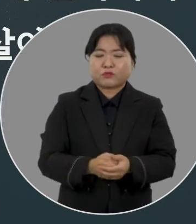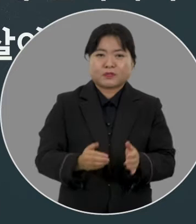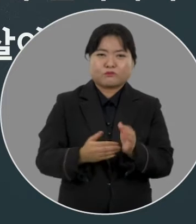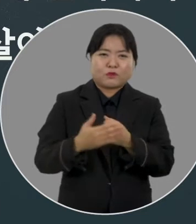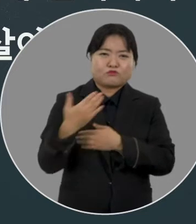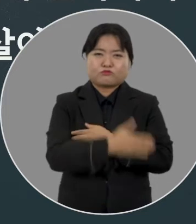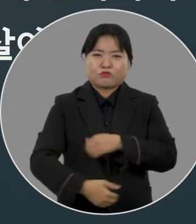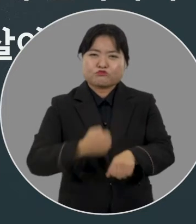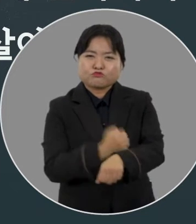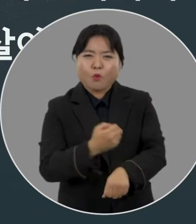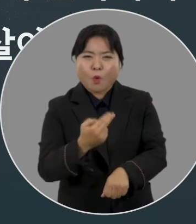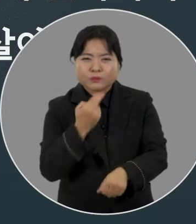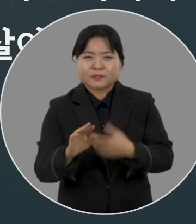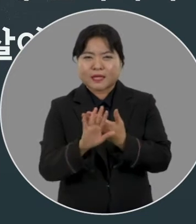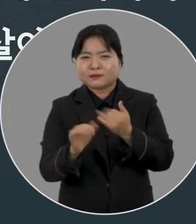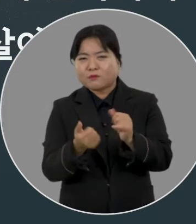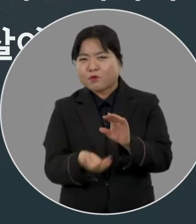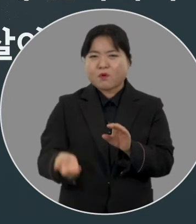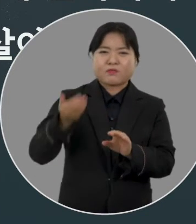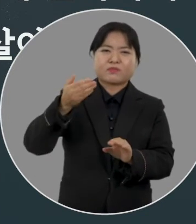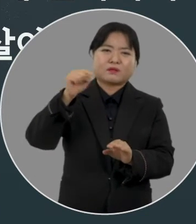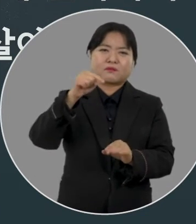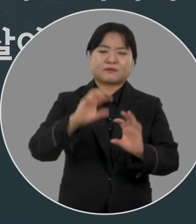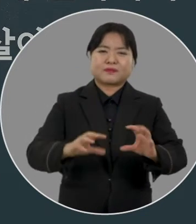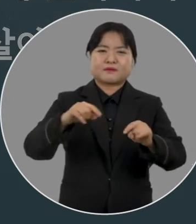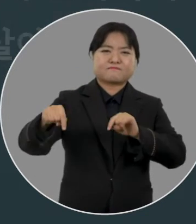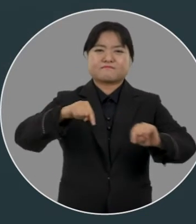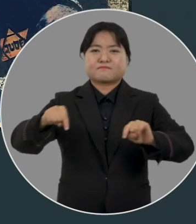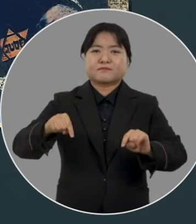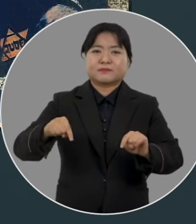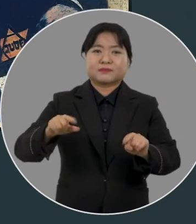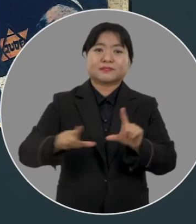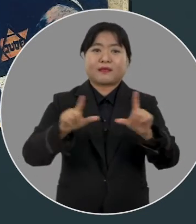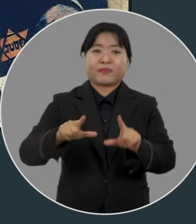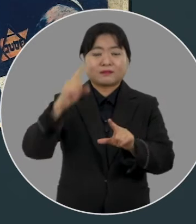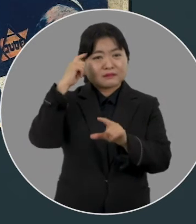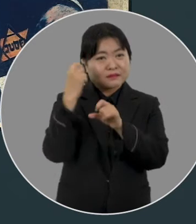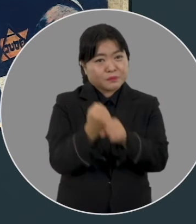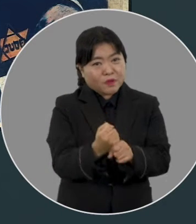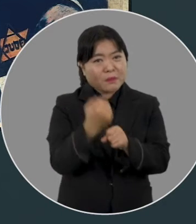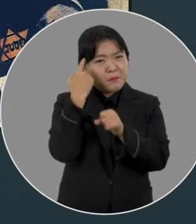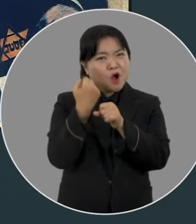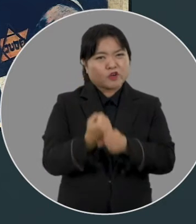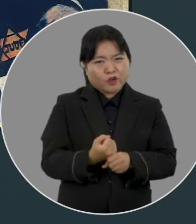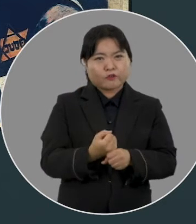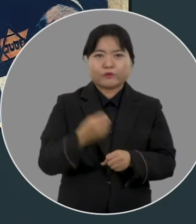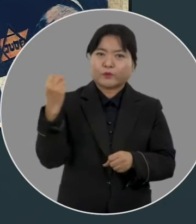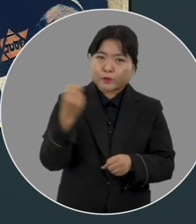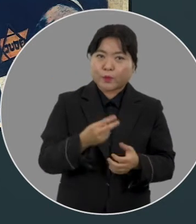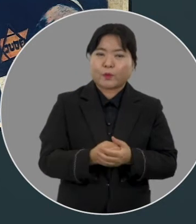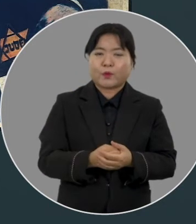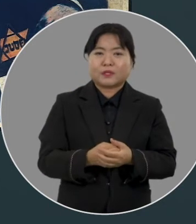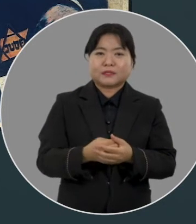않고 다른 사람 위에 올라타서 세상을 살아간다라고 하는 선입견, 편견, 또